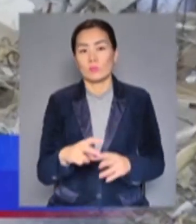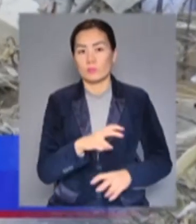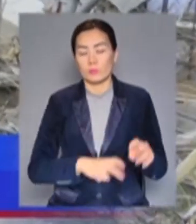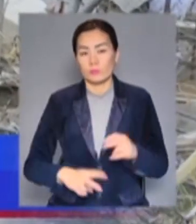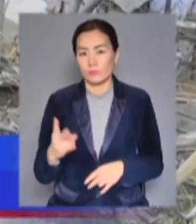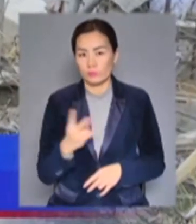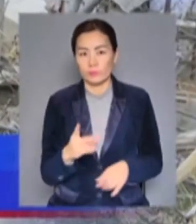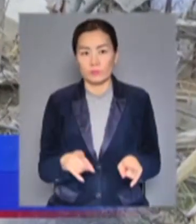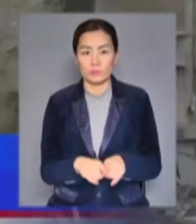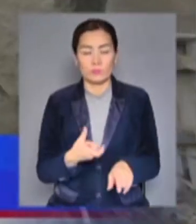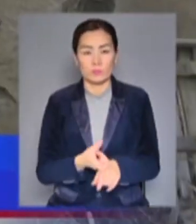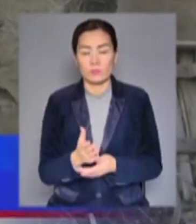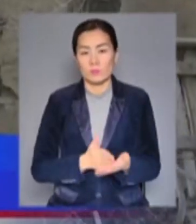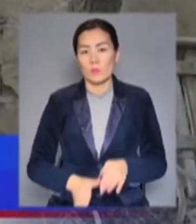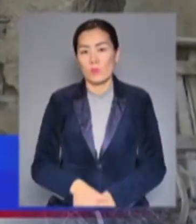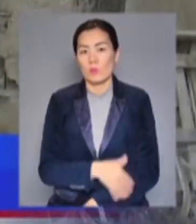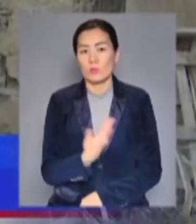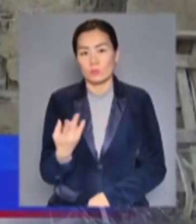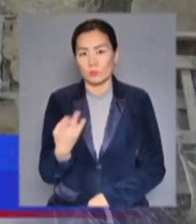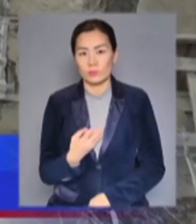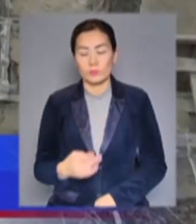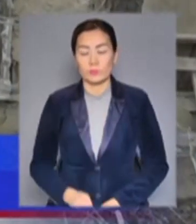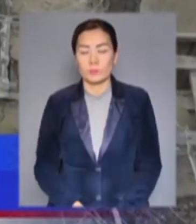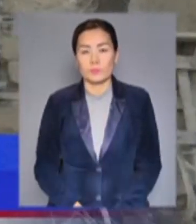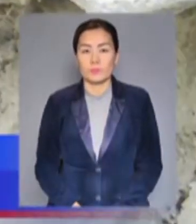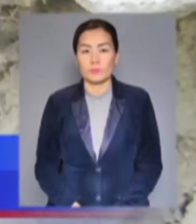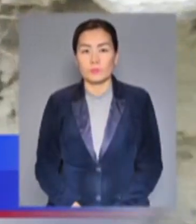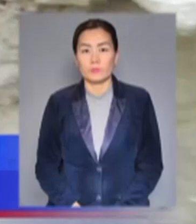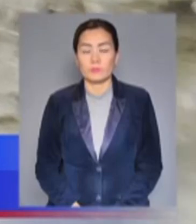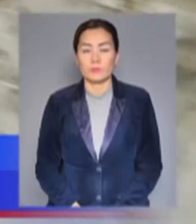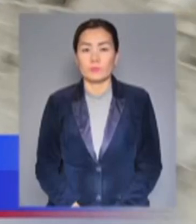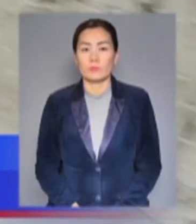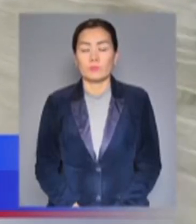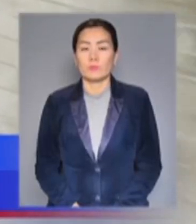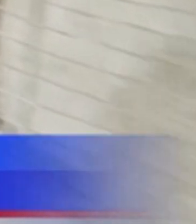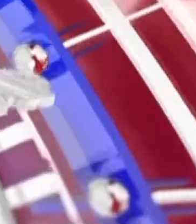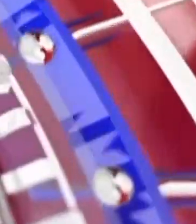жауаптылар. Бірақ ол өте ұзаққа созылуы мүмкін. Нұрсұлтан Нұрсейіт, Артур Ботпан, жаңалық қызметі.